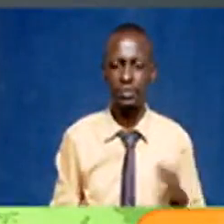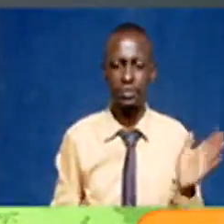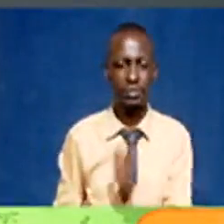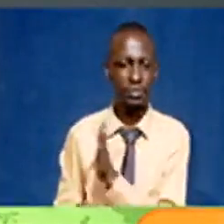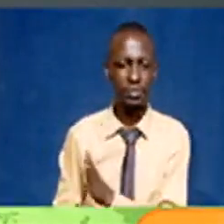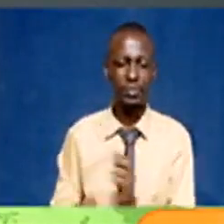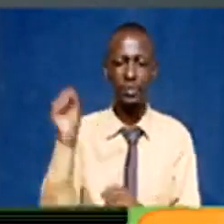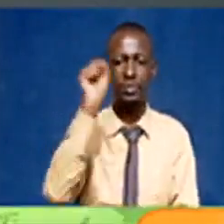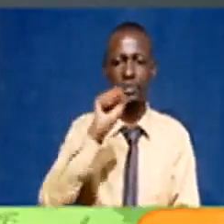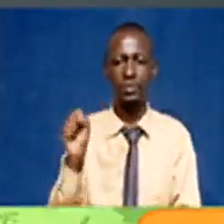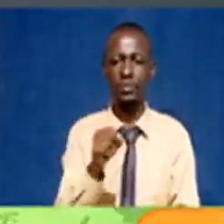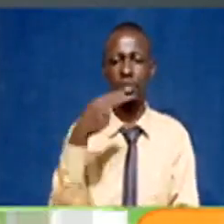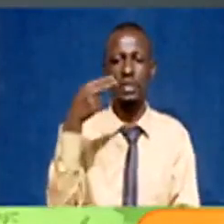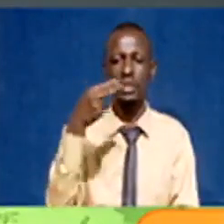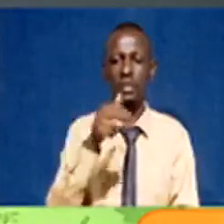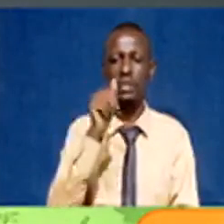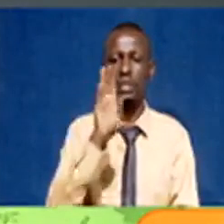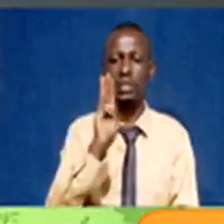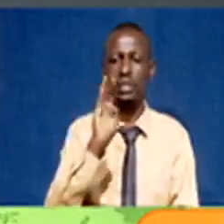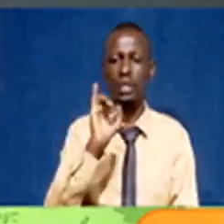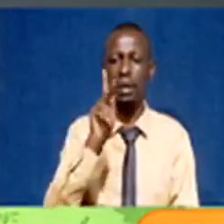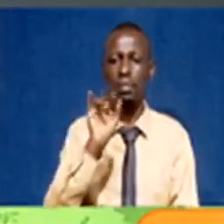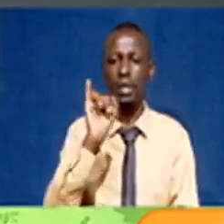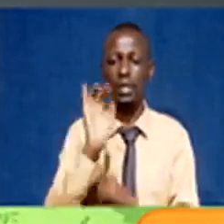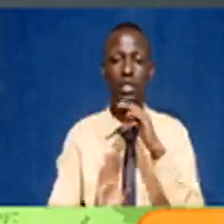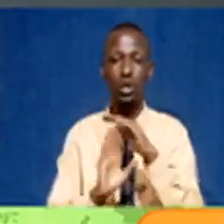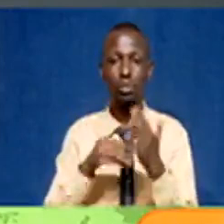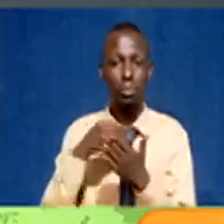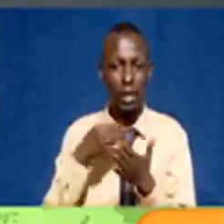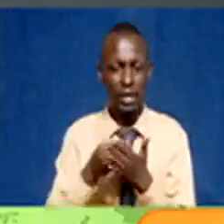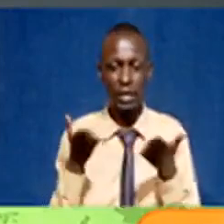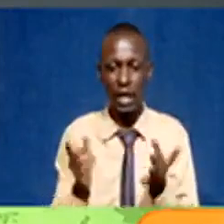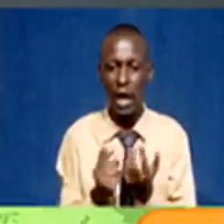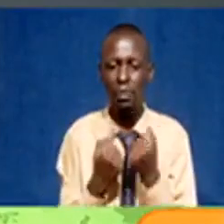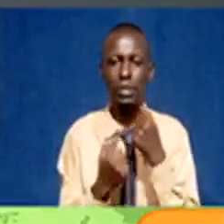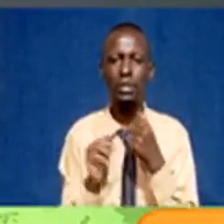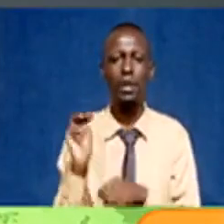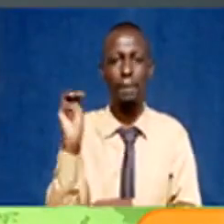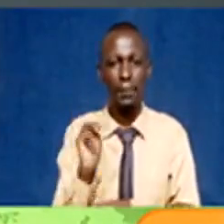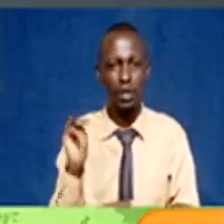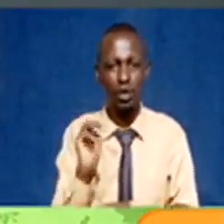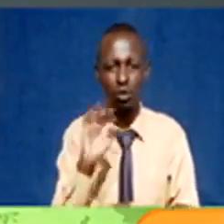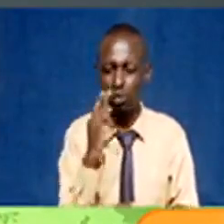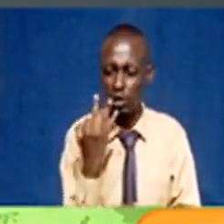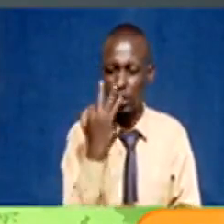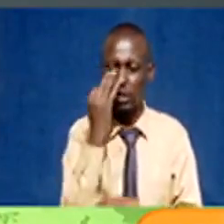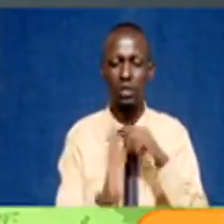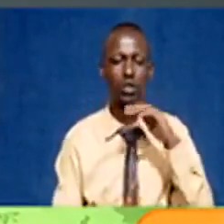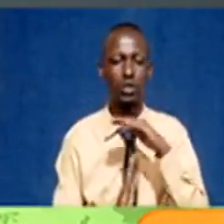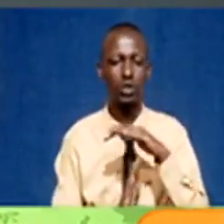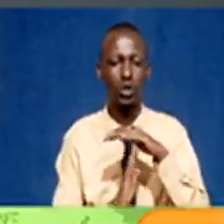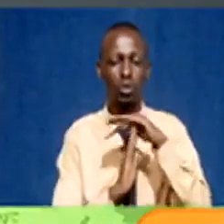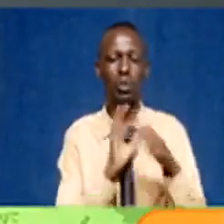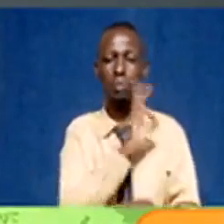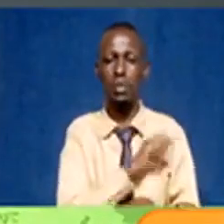The Shabiki Supa Jackpot prize money currently amounts to 6 million shillings, with three Supa Jackpot bonus